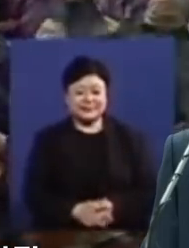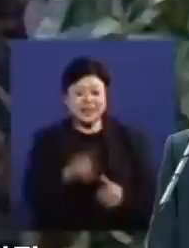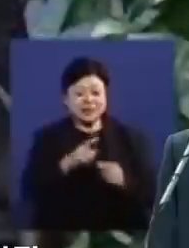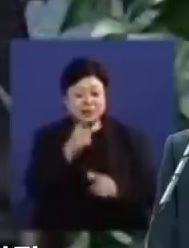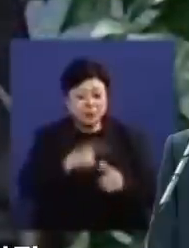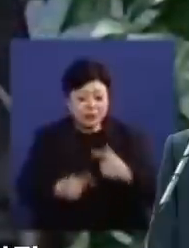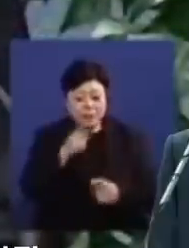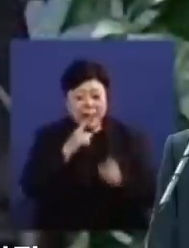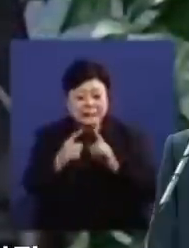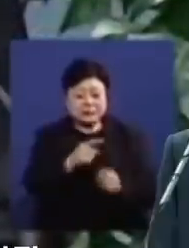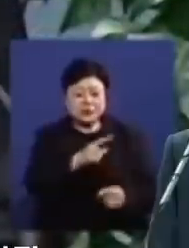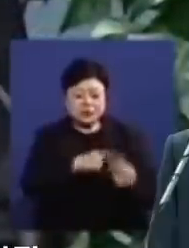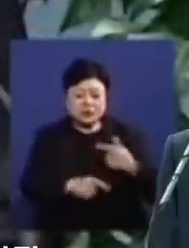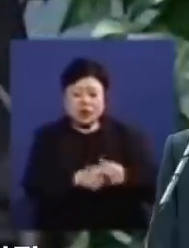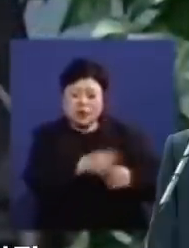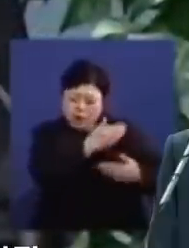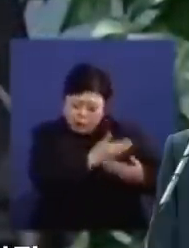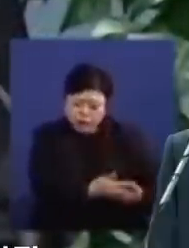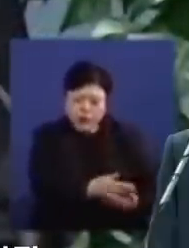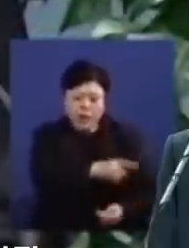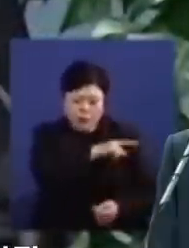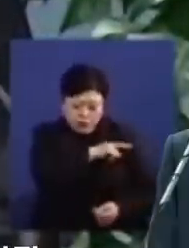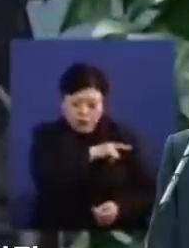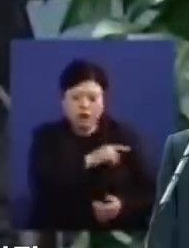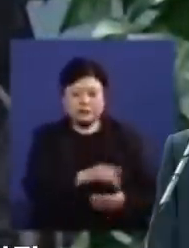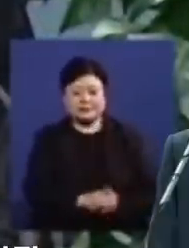떡보다도 하나님 말씀을 먼저 앞세운 겁니다.